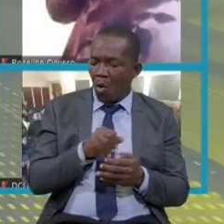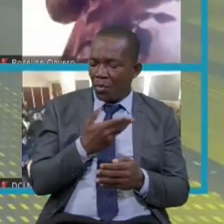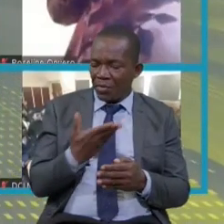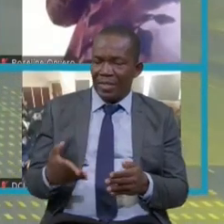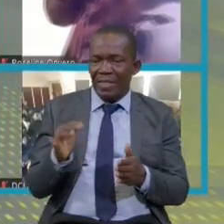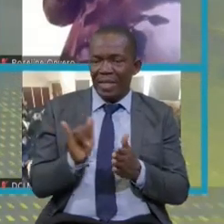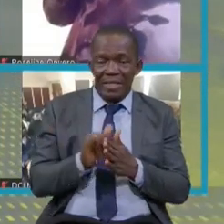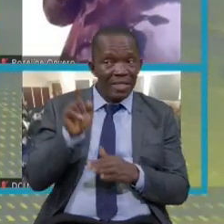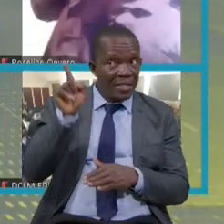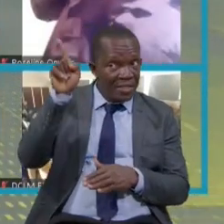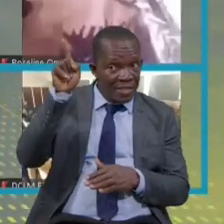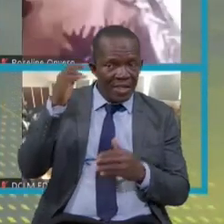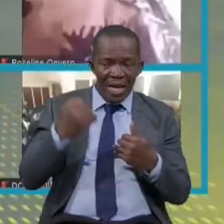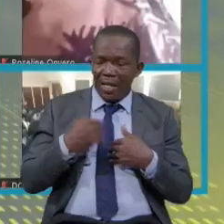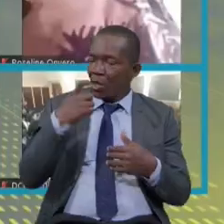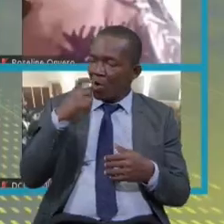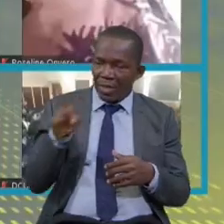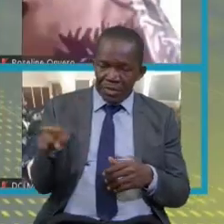Corrige les choses de ta vie.